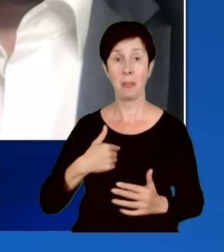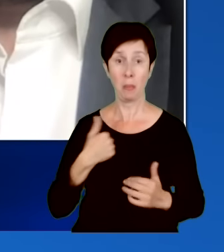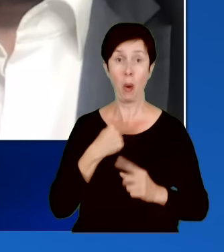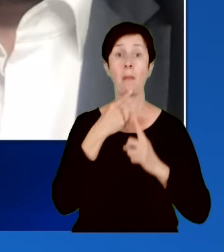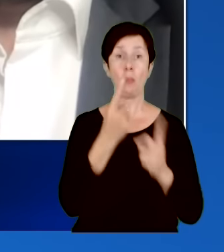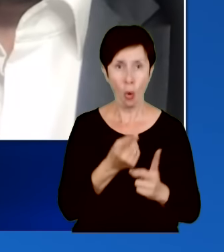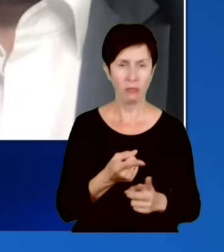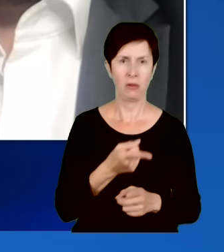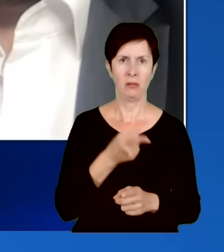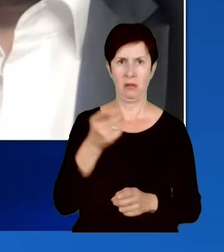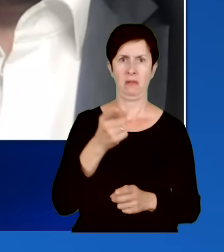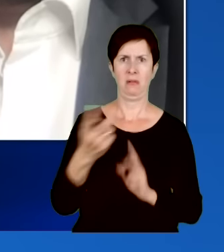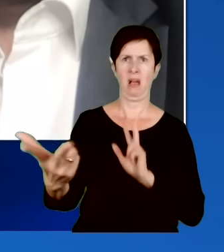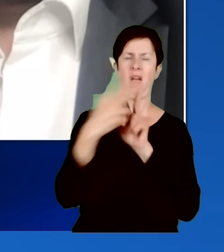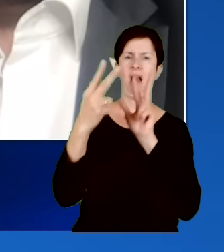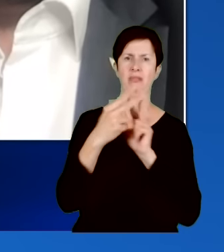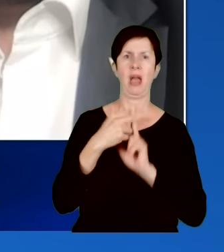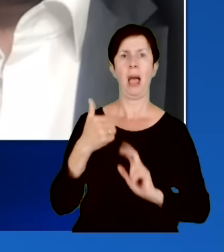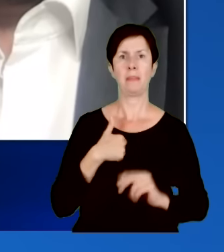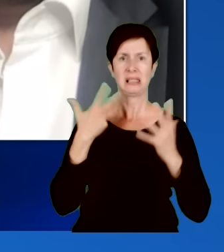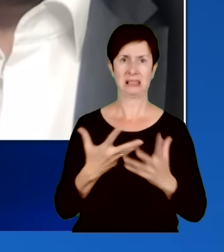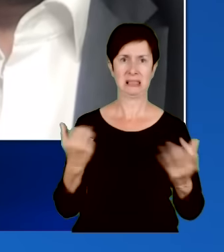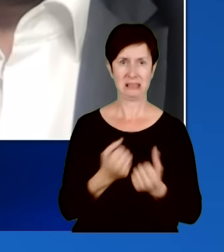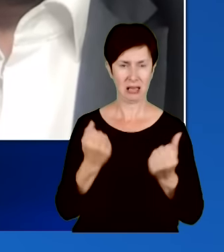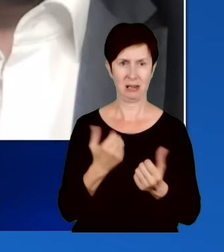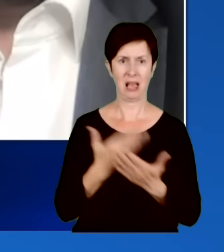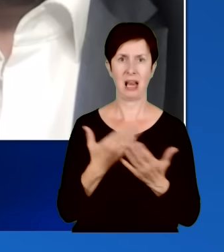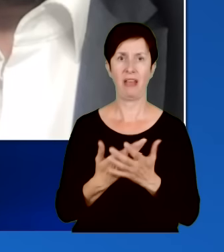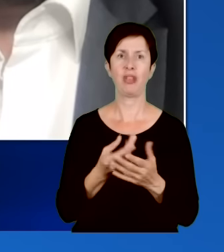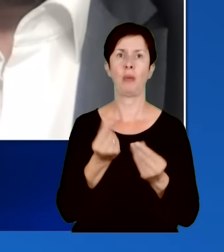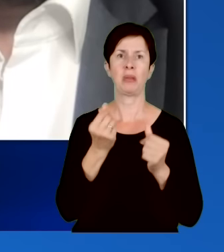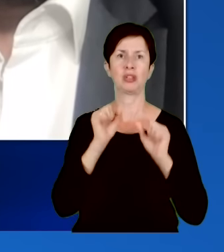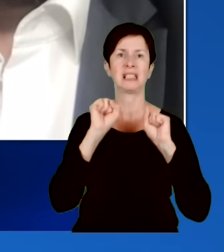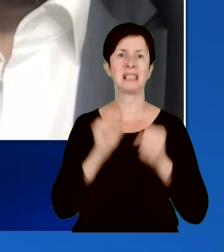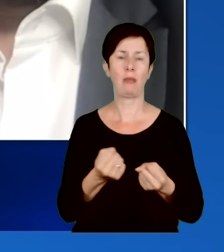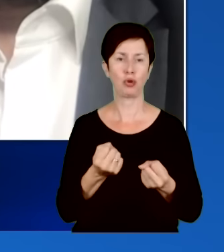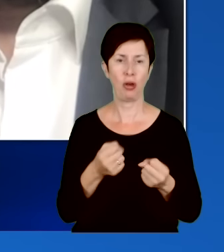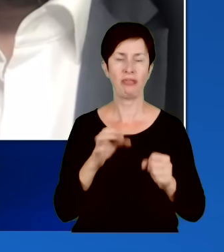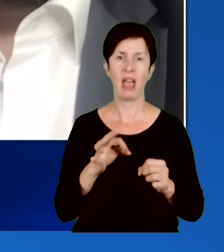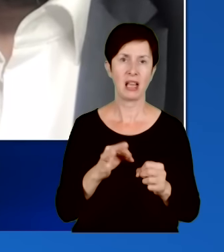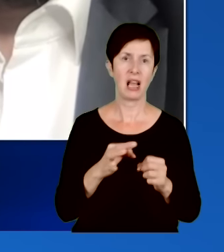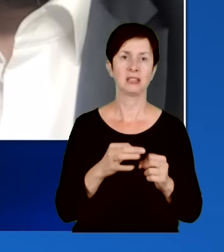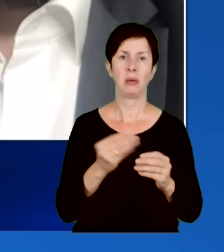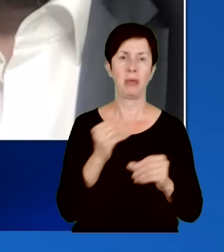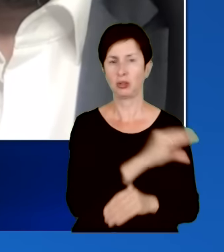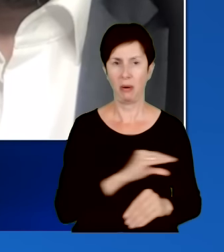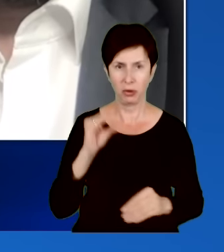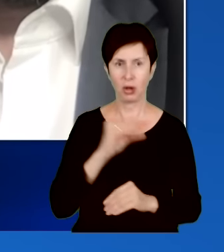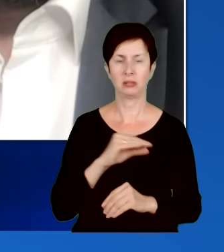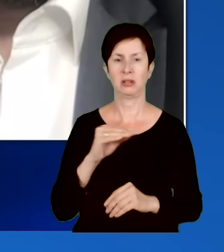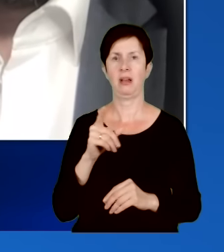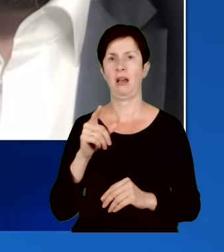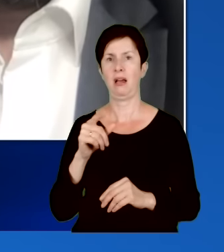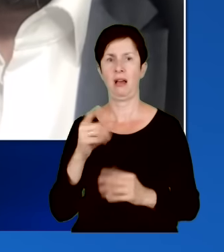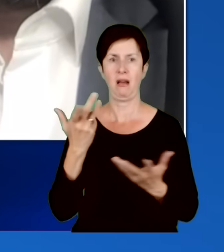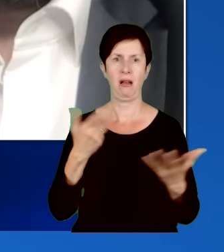że próbujemy wprowadzić normalność dlatego też zostały zamrożone pieniądze teraz pieniądze są odmrażane ruski szpion ucieka i wszyscy zastanawiają jak